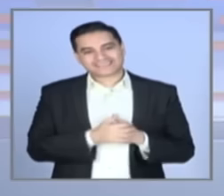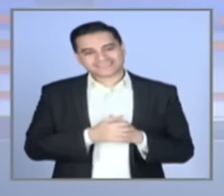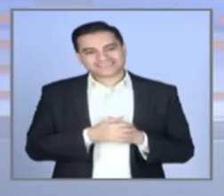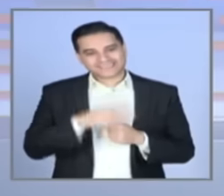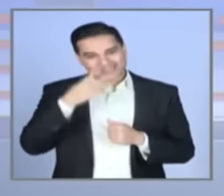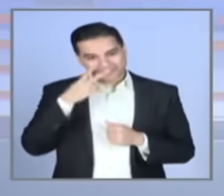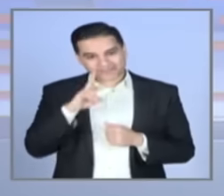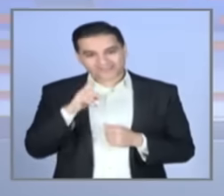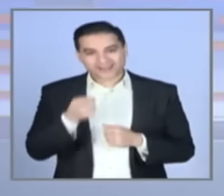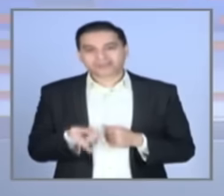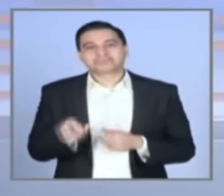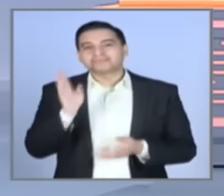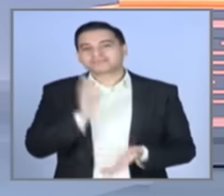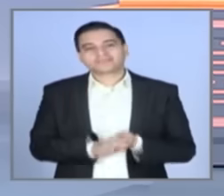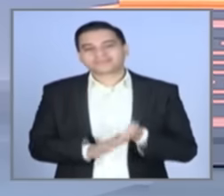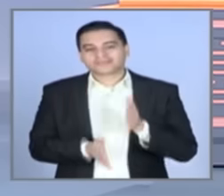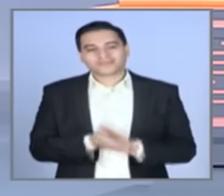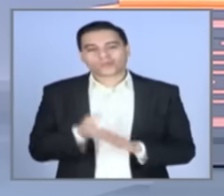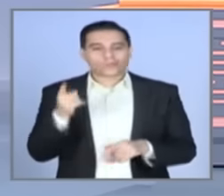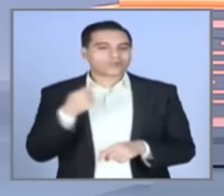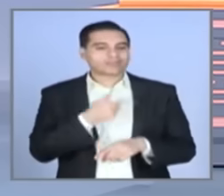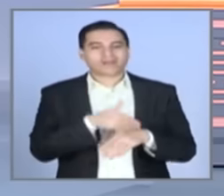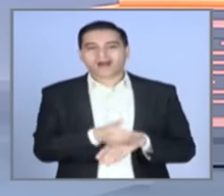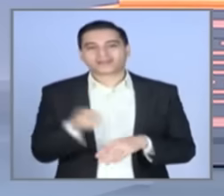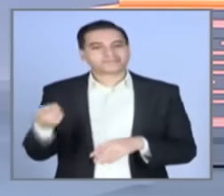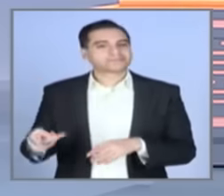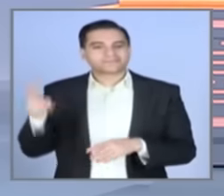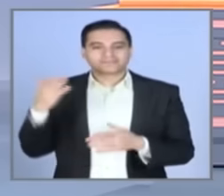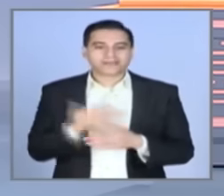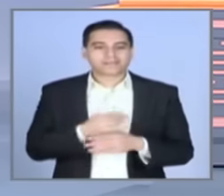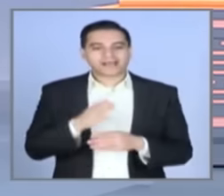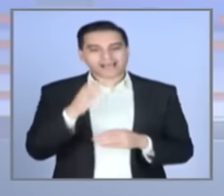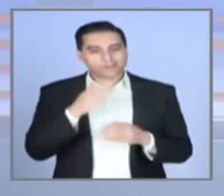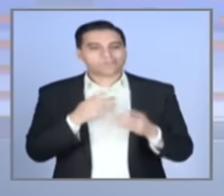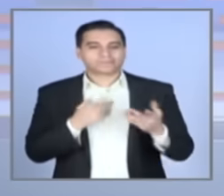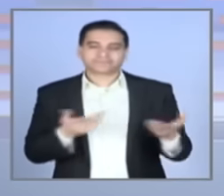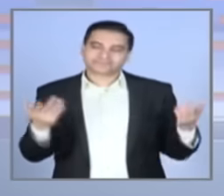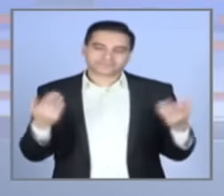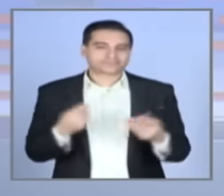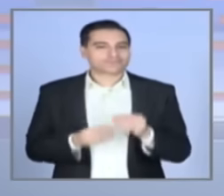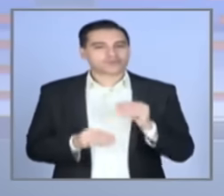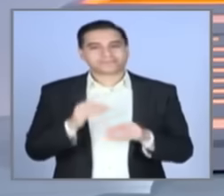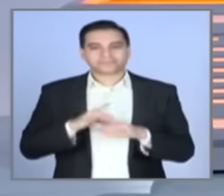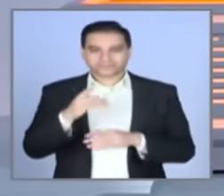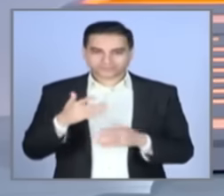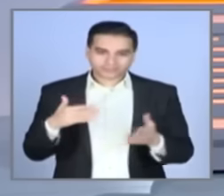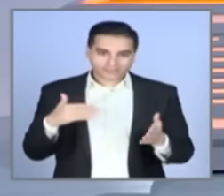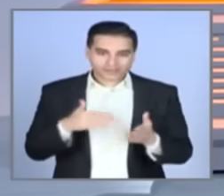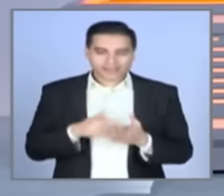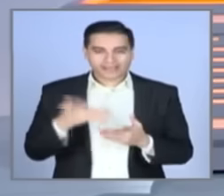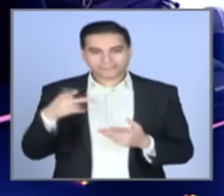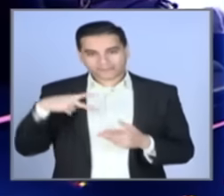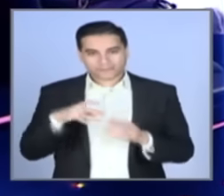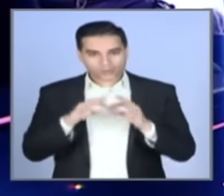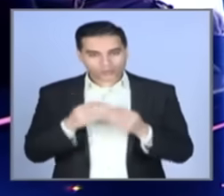اتلخبط. حظ، وانتوا تاخرتوا لان الاجابه دي عندكم. النتيجه في نهايه الفقره 80